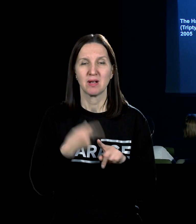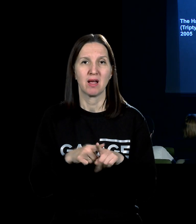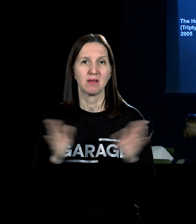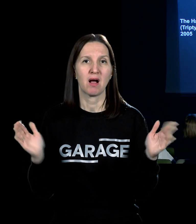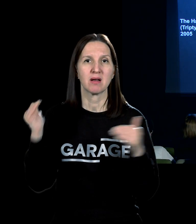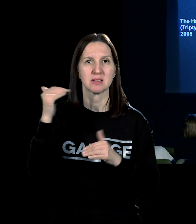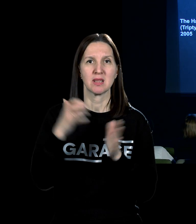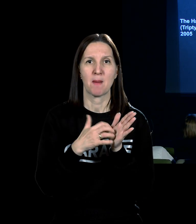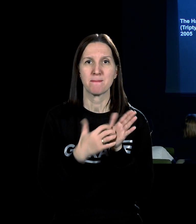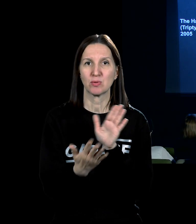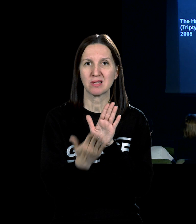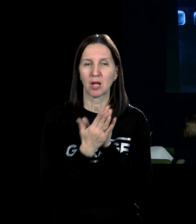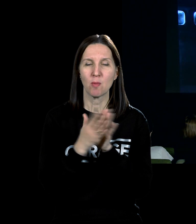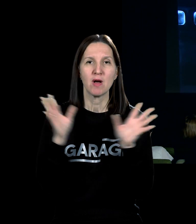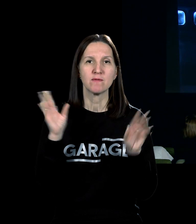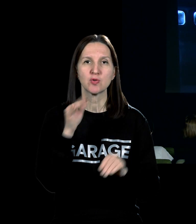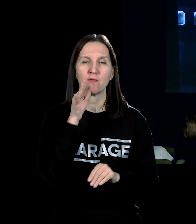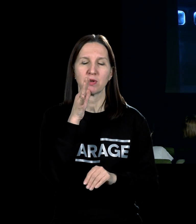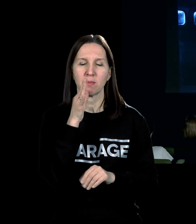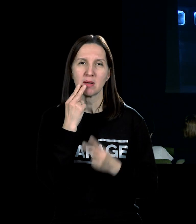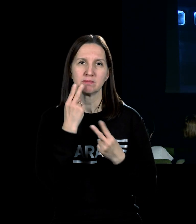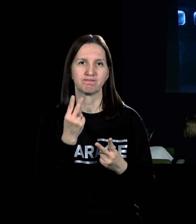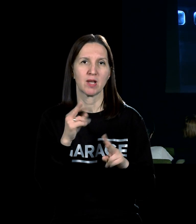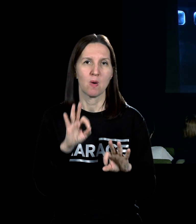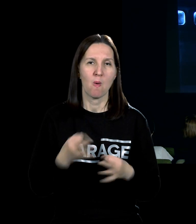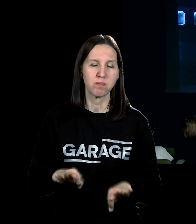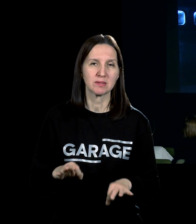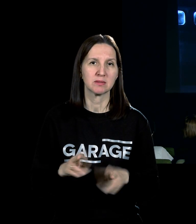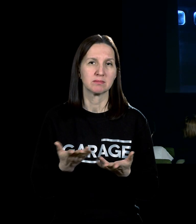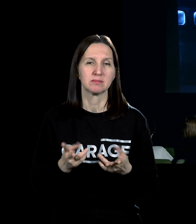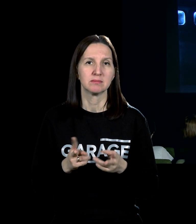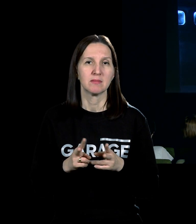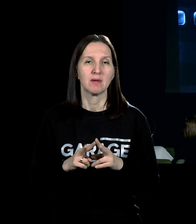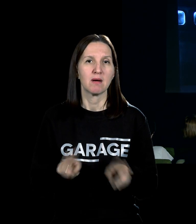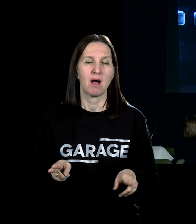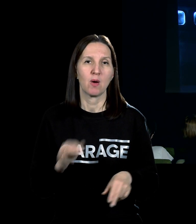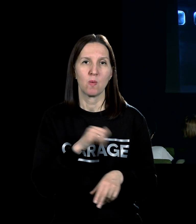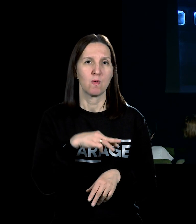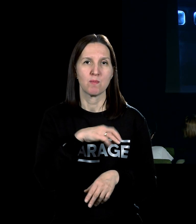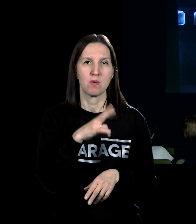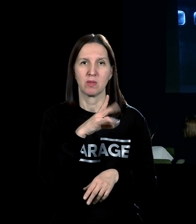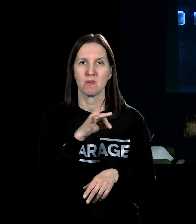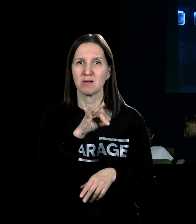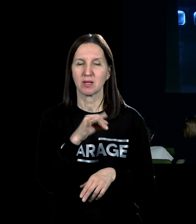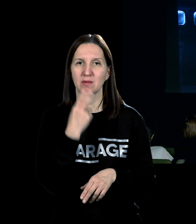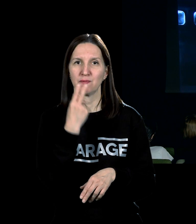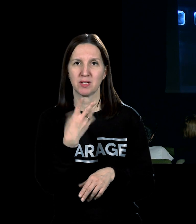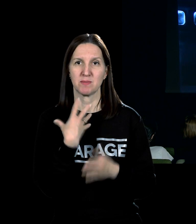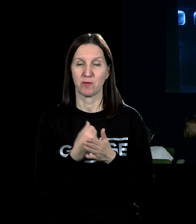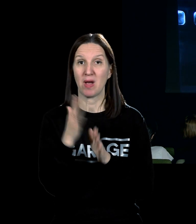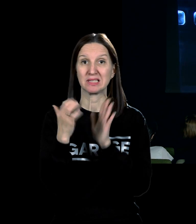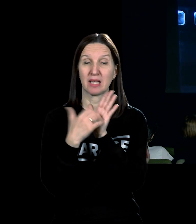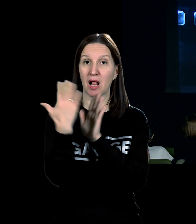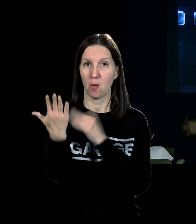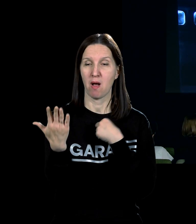картина под стеклом, что это все время образы, которые... Это тоже, как и у Монаре, мы видим там свои отражения, мы видим, как